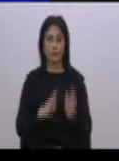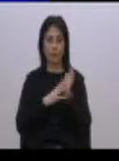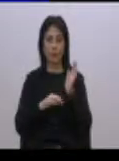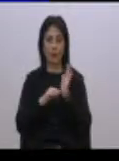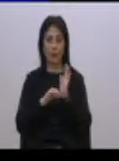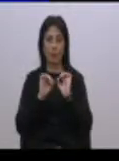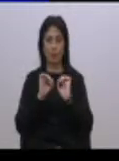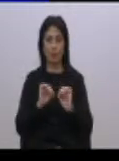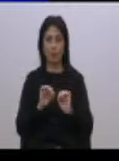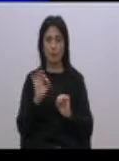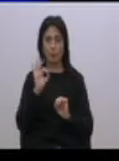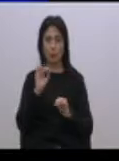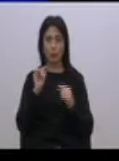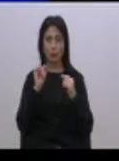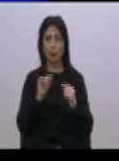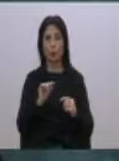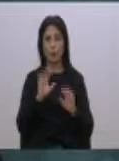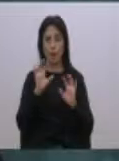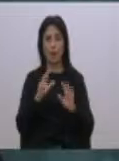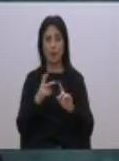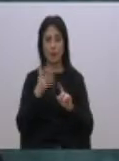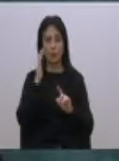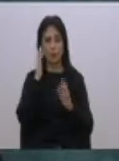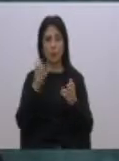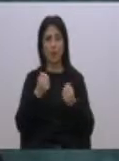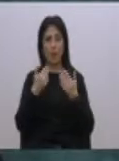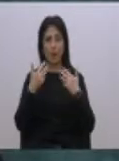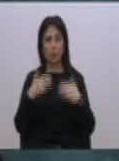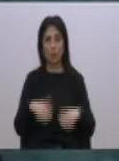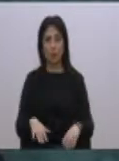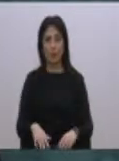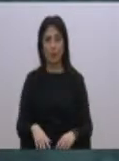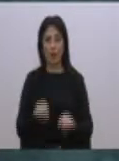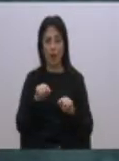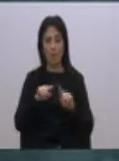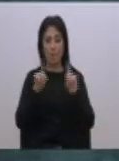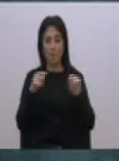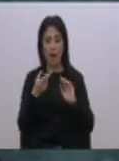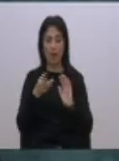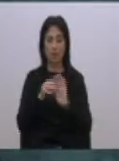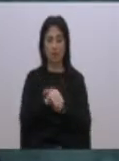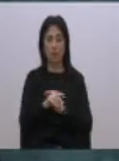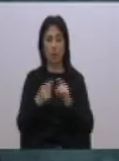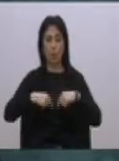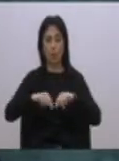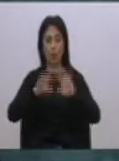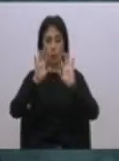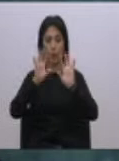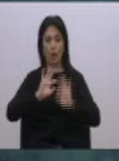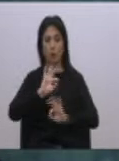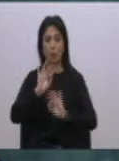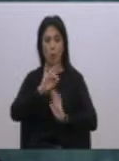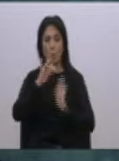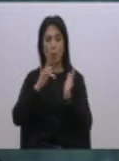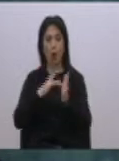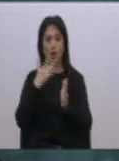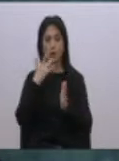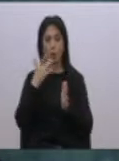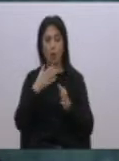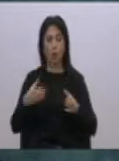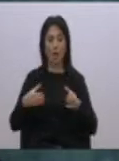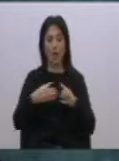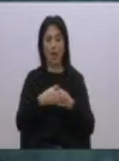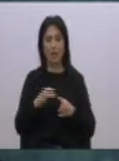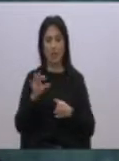Otmoza tekusmeti mokhe nulici naandegi kanuni mesave mosmenit miqebulia. Amove paketshi shemovali organuri kanonis proti mokhalakta politikuri